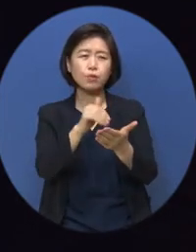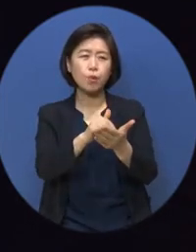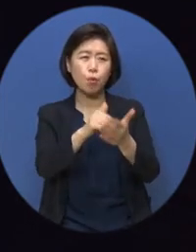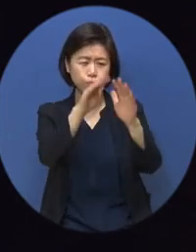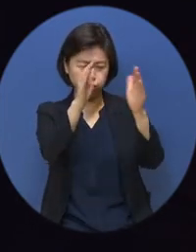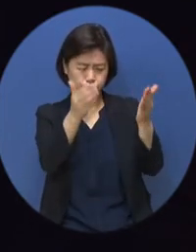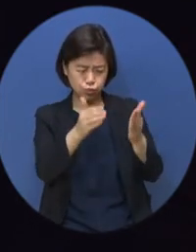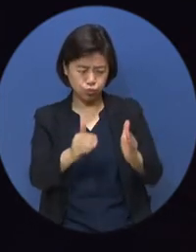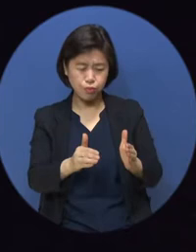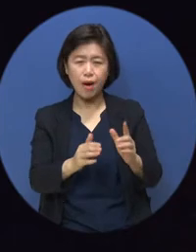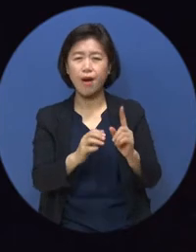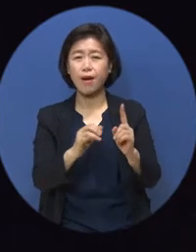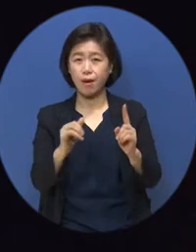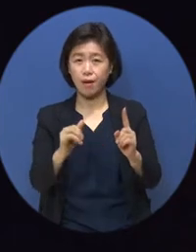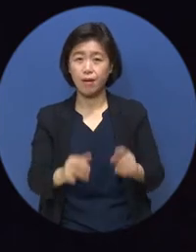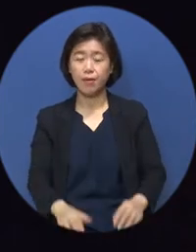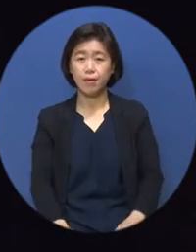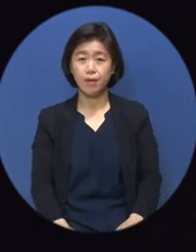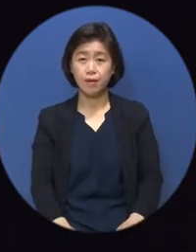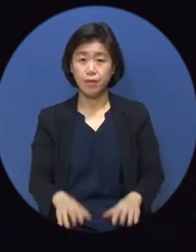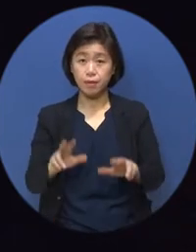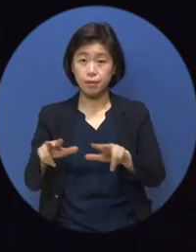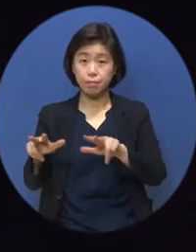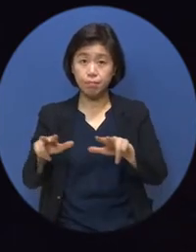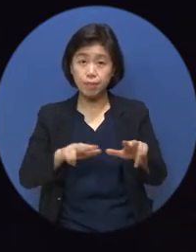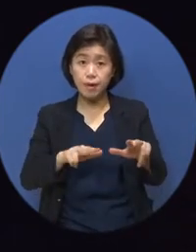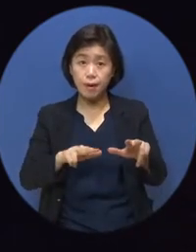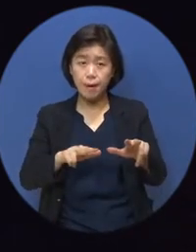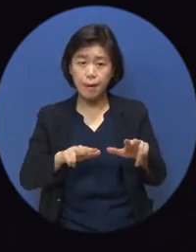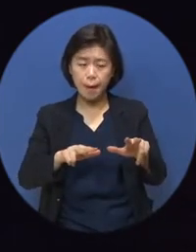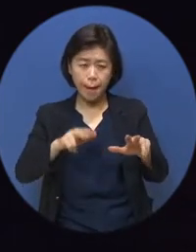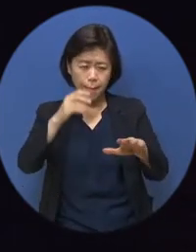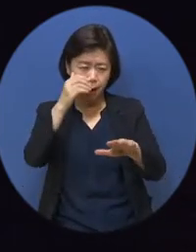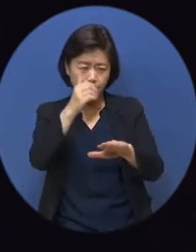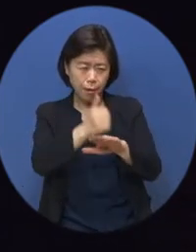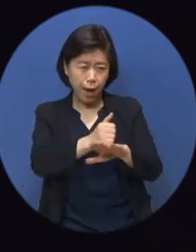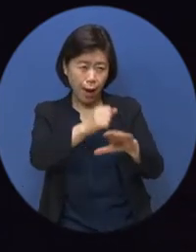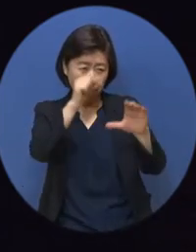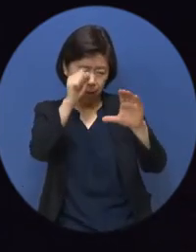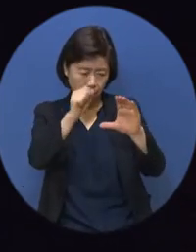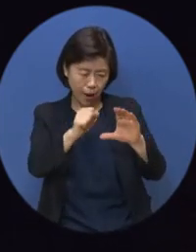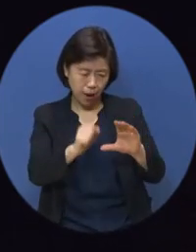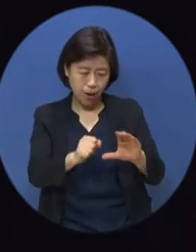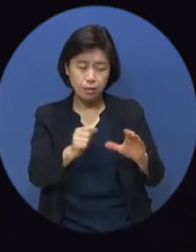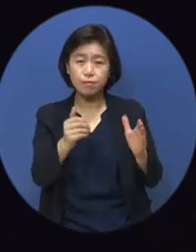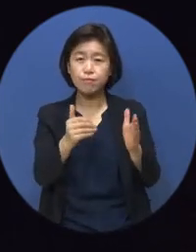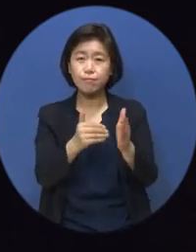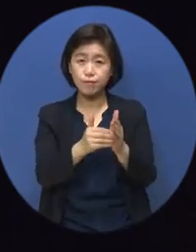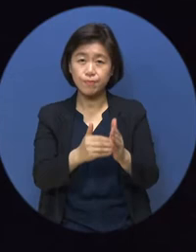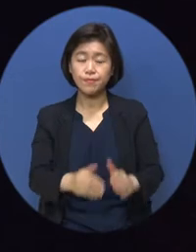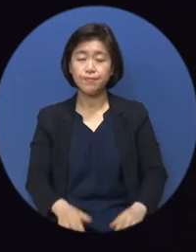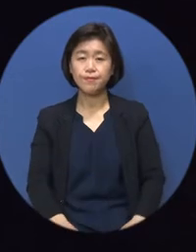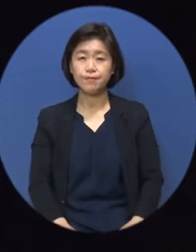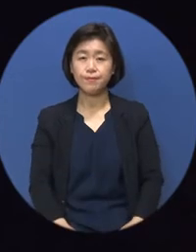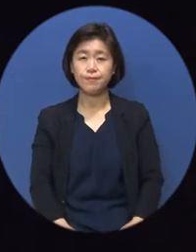분. 지금 막 완성을 꾀하고 있다.